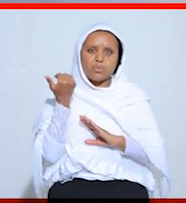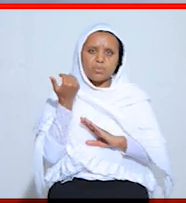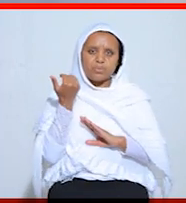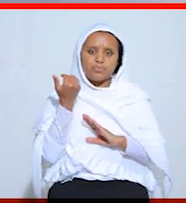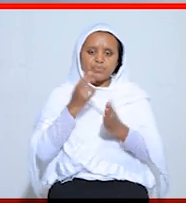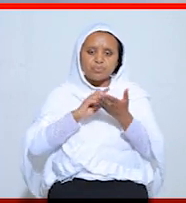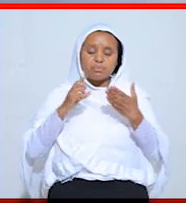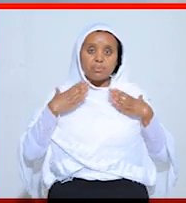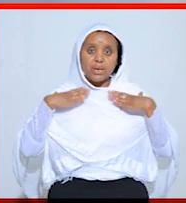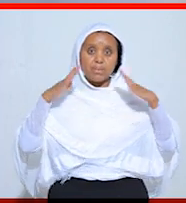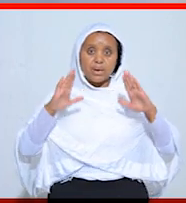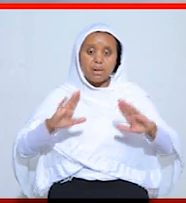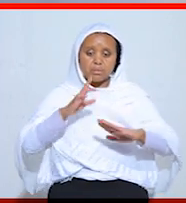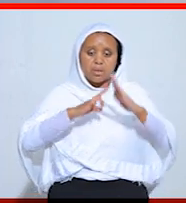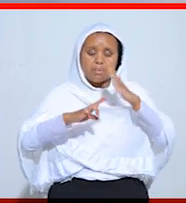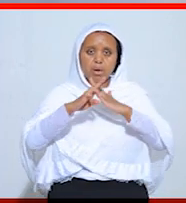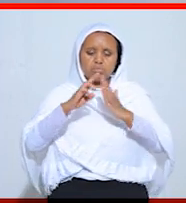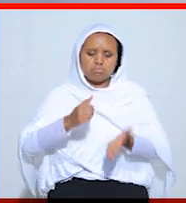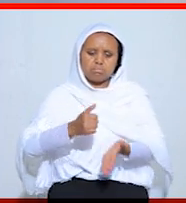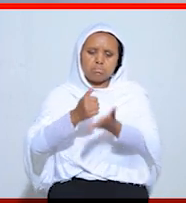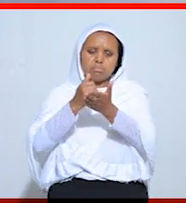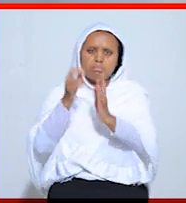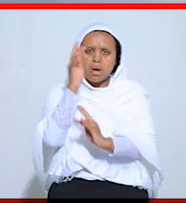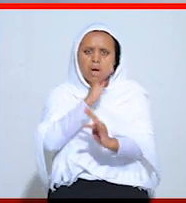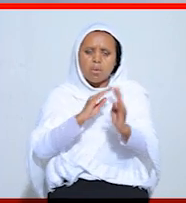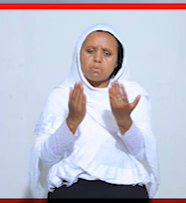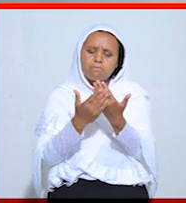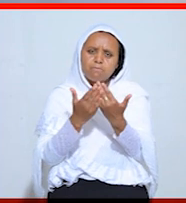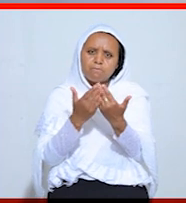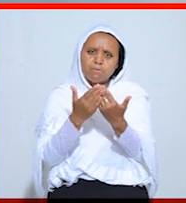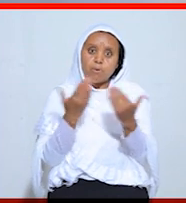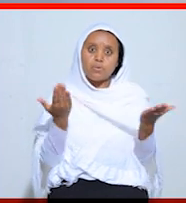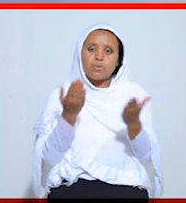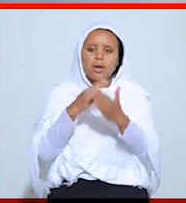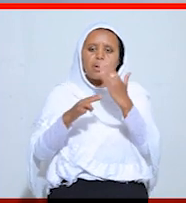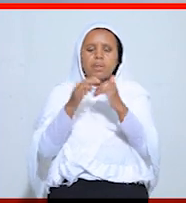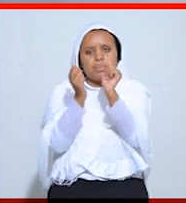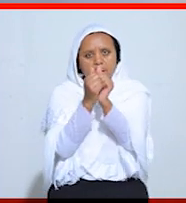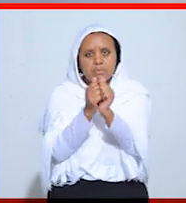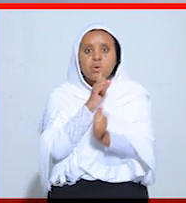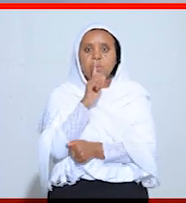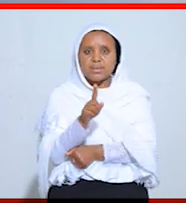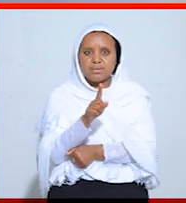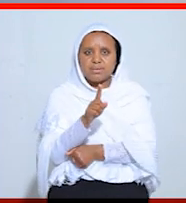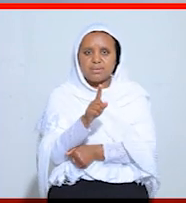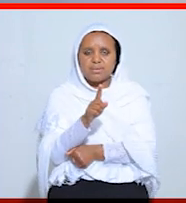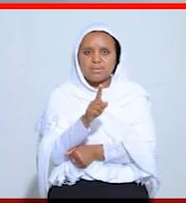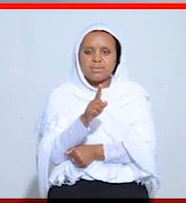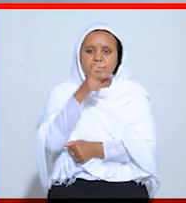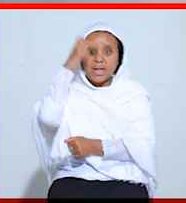ነበሩ። ቅዱሳን መላእክት ነቢያቱን ይያገዙ መከራውን ይያቀለሉ ከነቢያት ጋራ